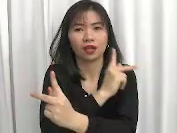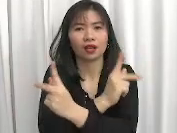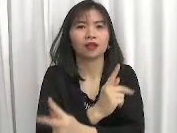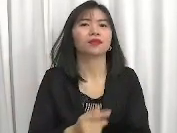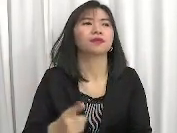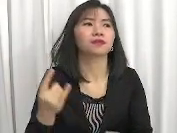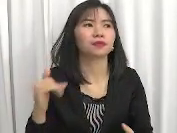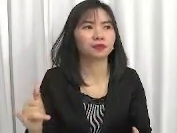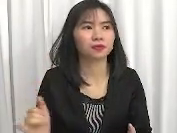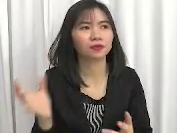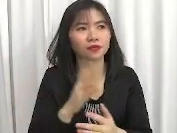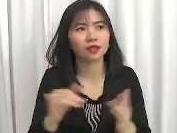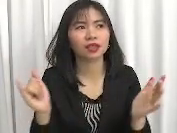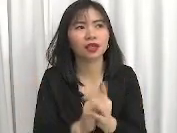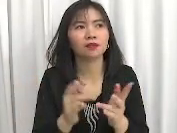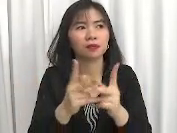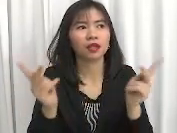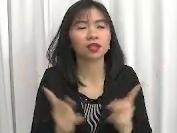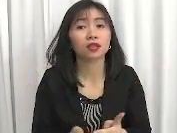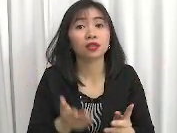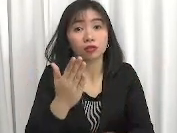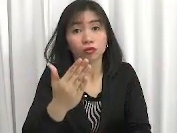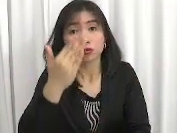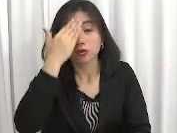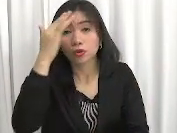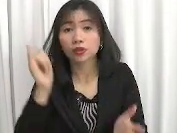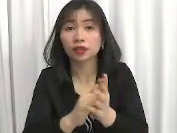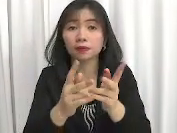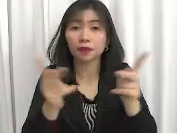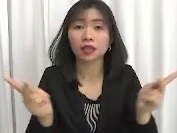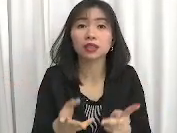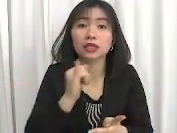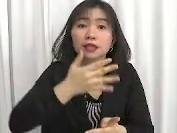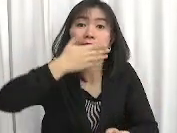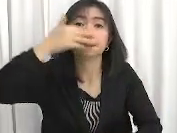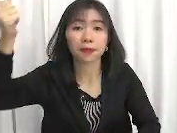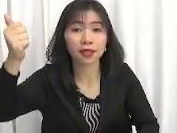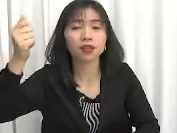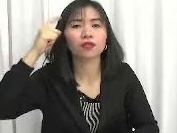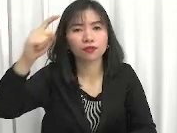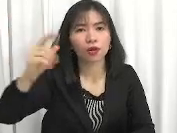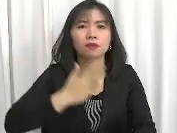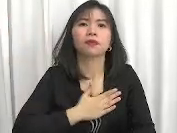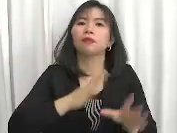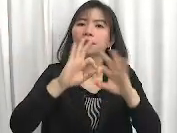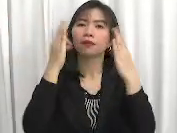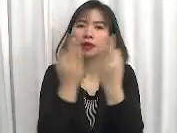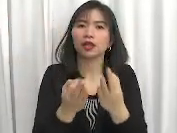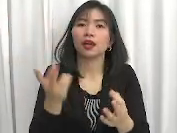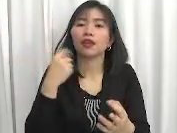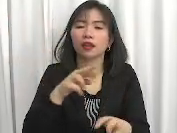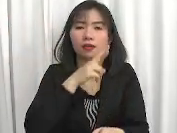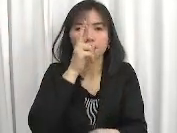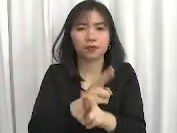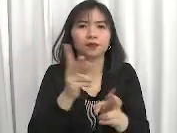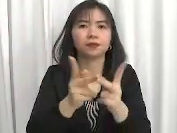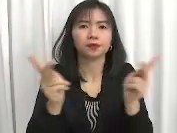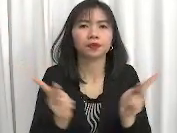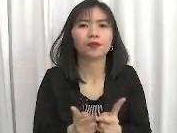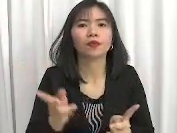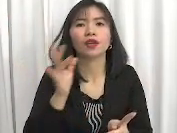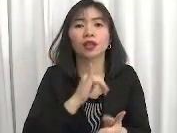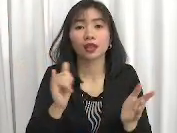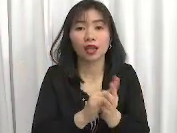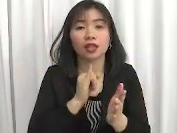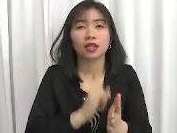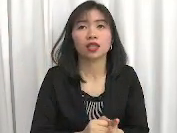sa kanila. At yung iniwanan mo, alam mong lugar na yon na talagang the best para sa kanila. Yun yung pinakatamang lugar. Yeah. Yeah. At yan ay prinubide